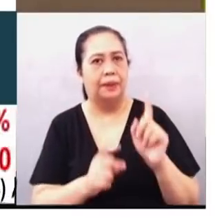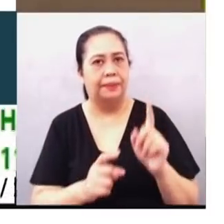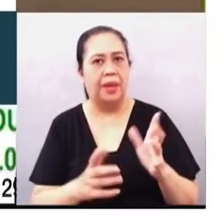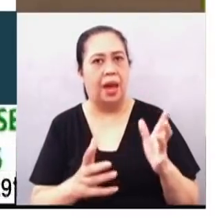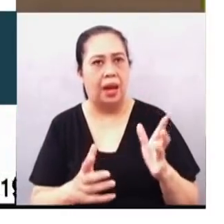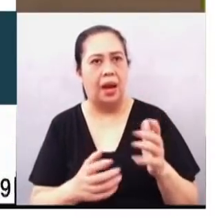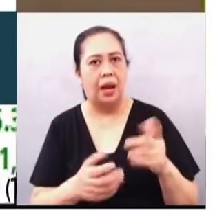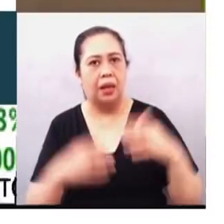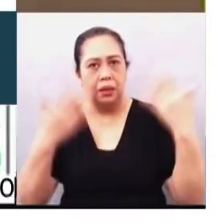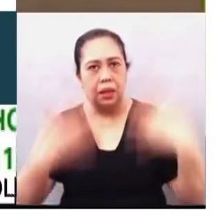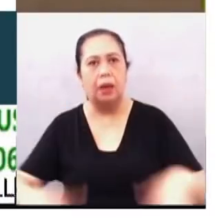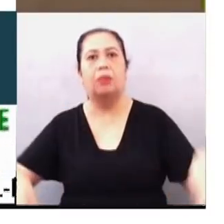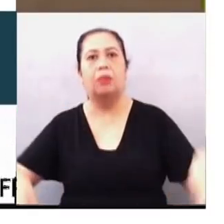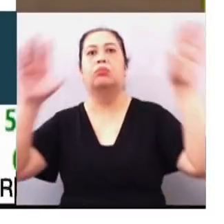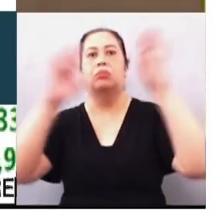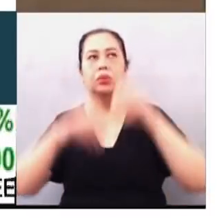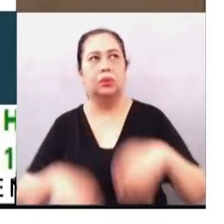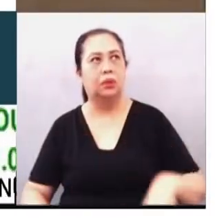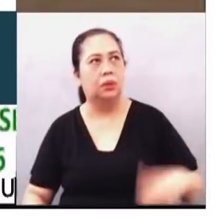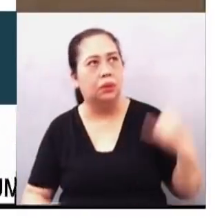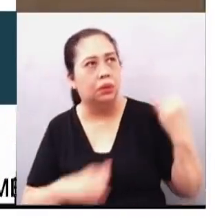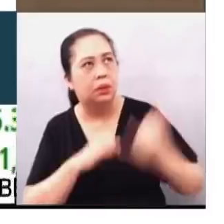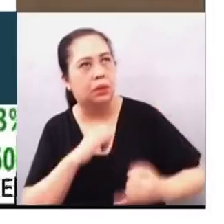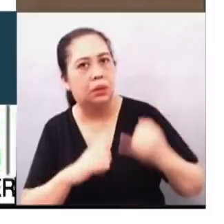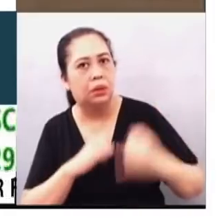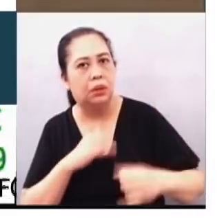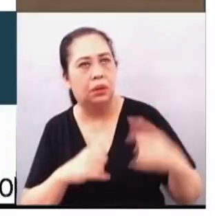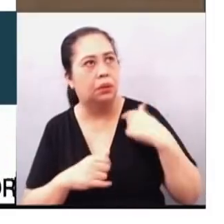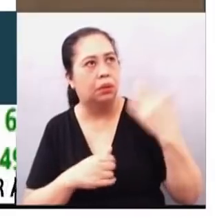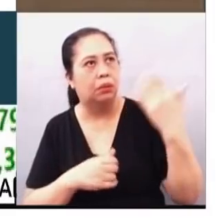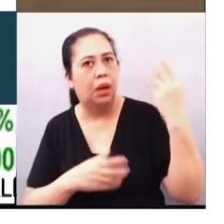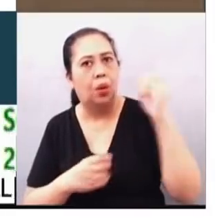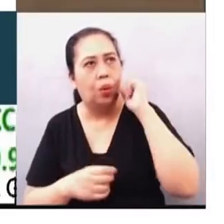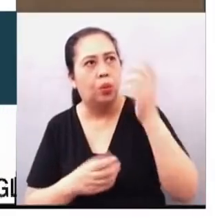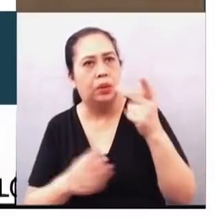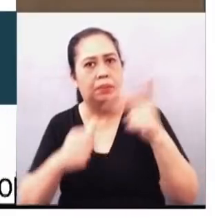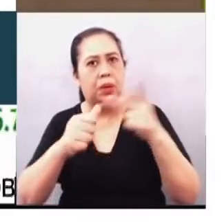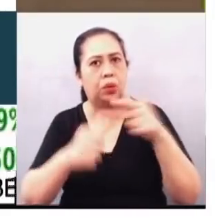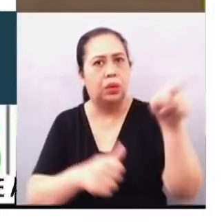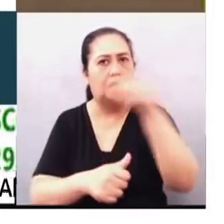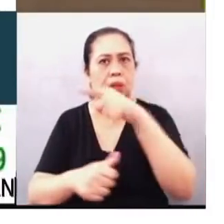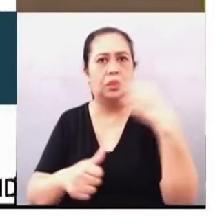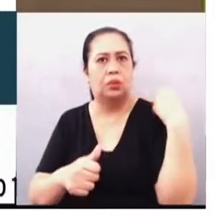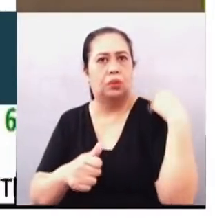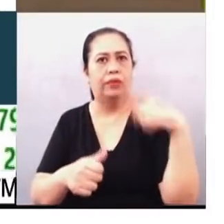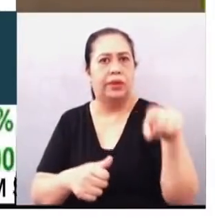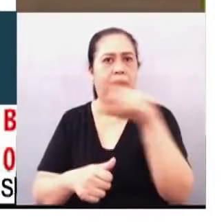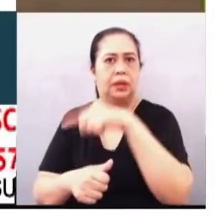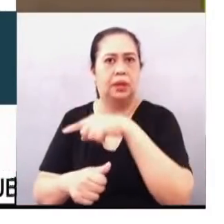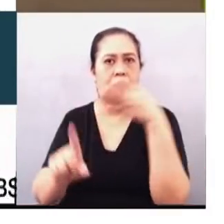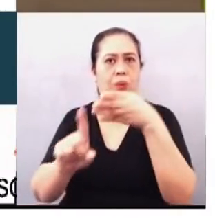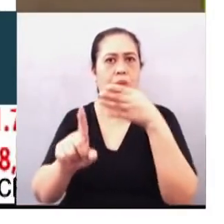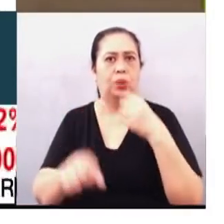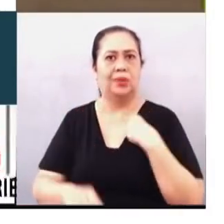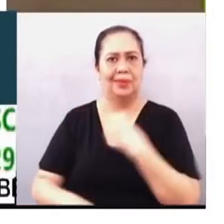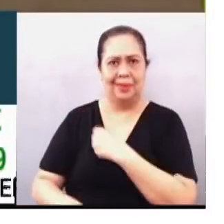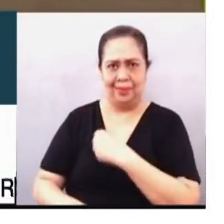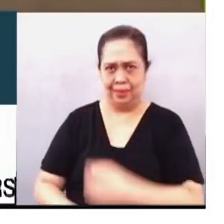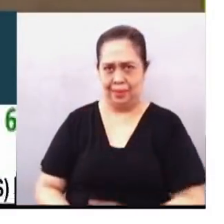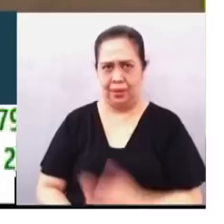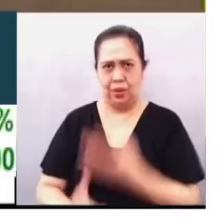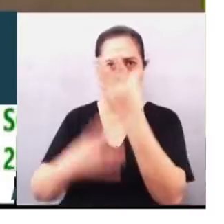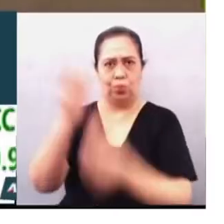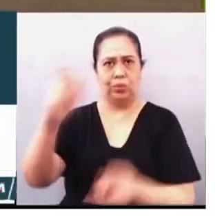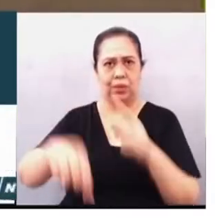Mag-adjourn ng hearing, hindi pa kami nakapagsalita. Dahil sa tingin niyo, palagi yung mga opisyalis ng Senado.